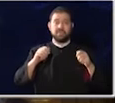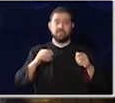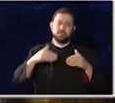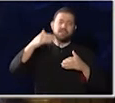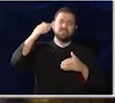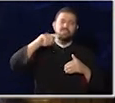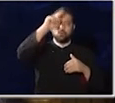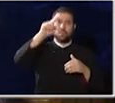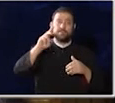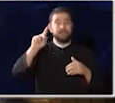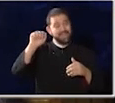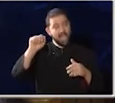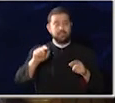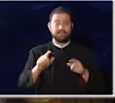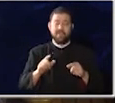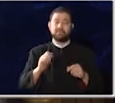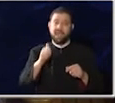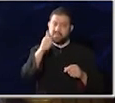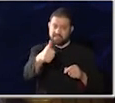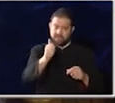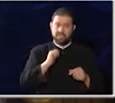până târziu. Întocmai pentru că